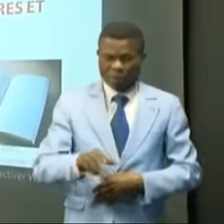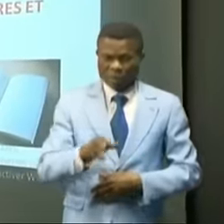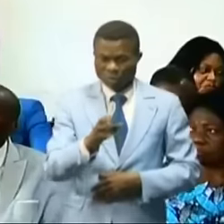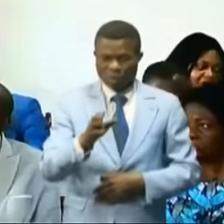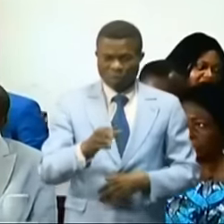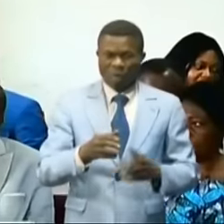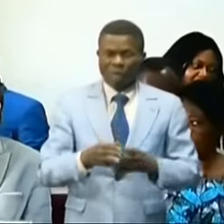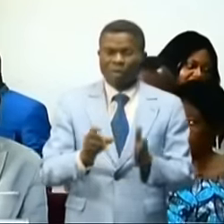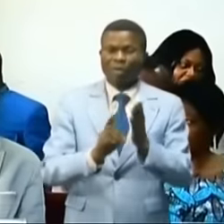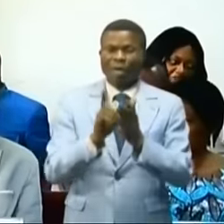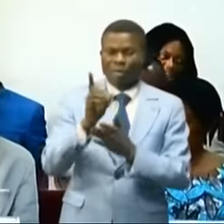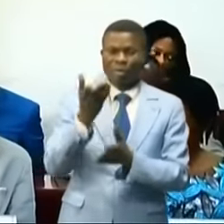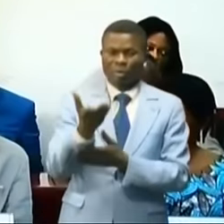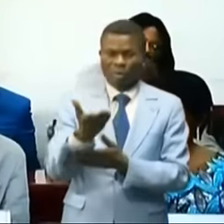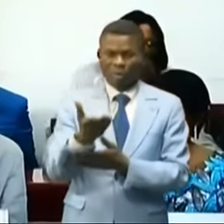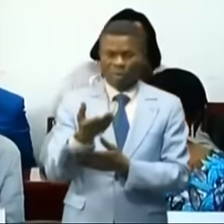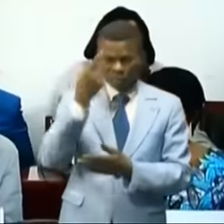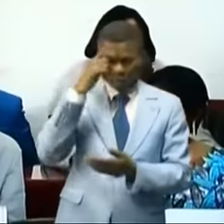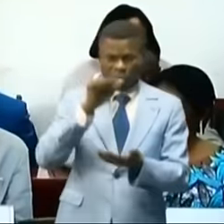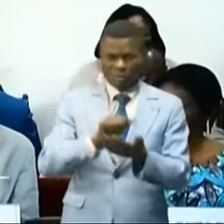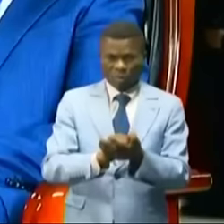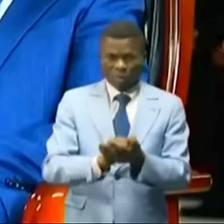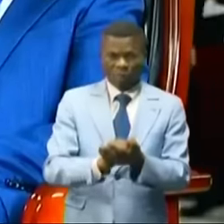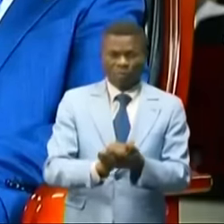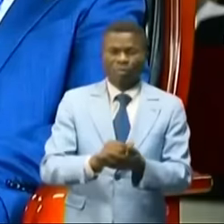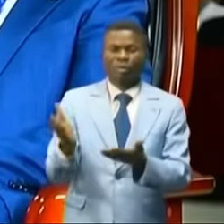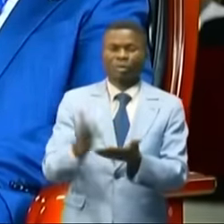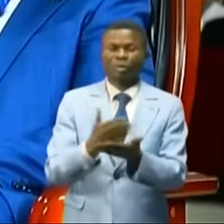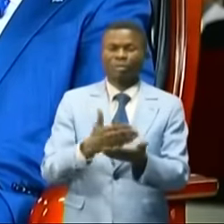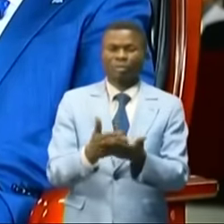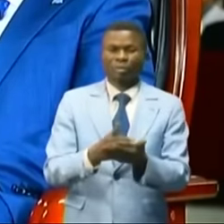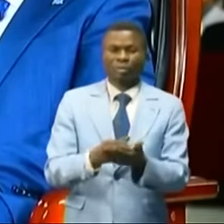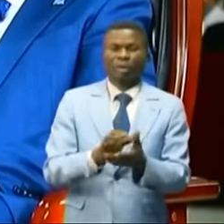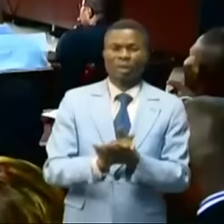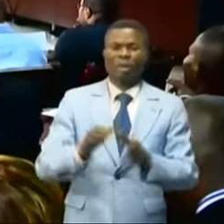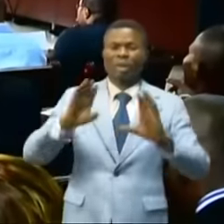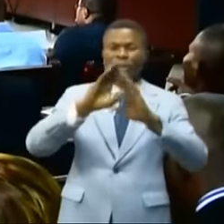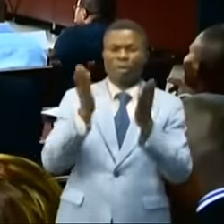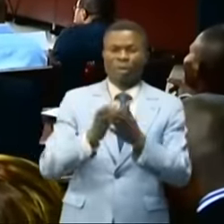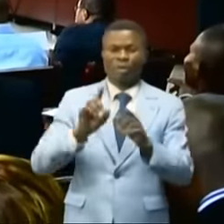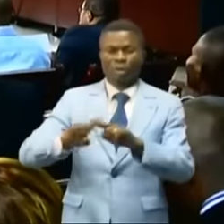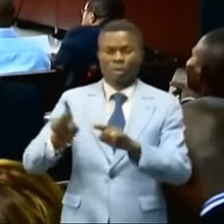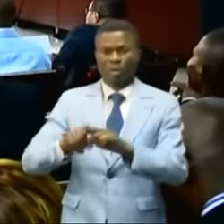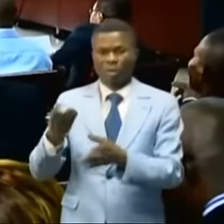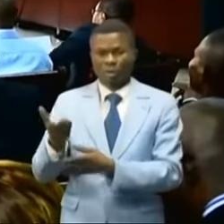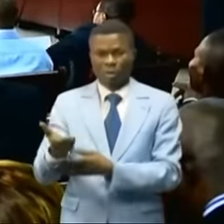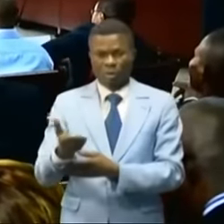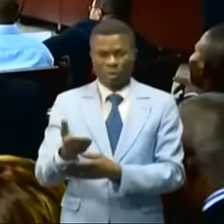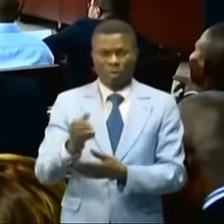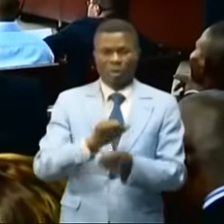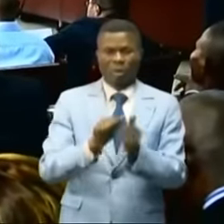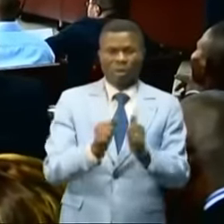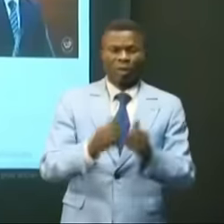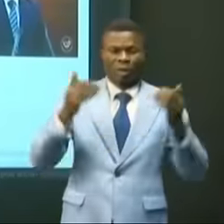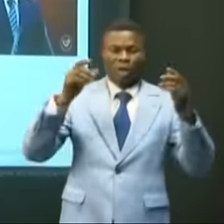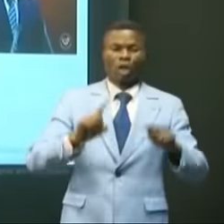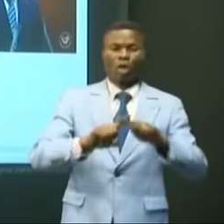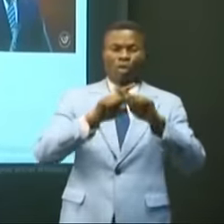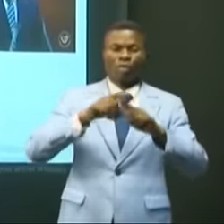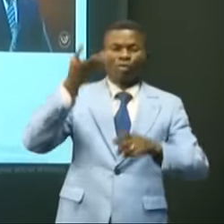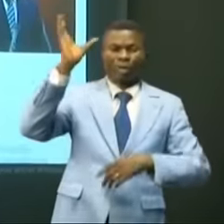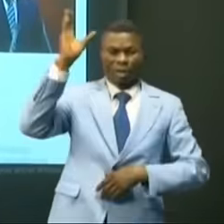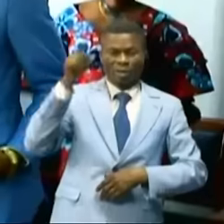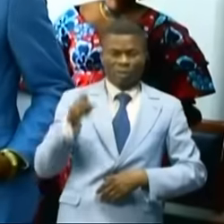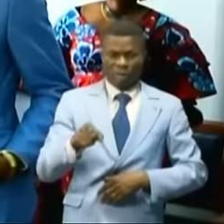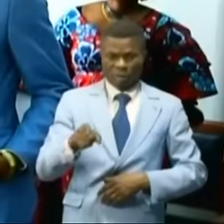package de réponses à toute forme de conflit qui mine les différentes communautés, notamment les conflits coutumiers liés à la